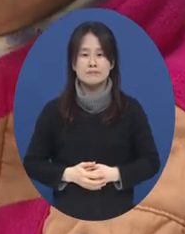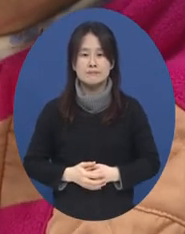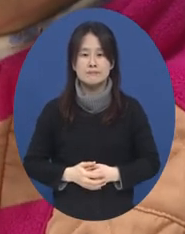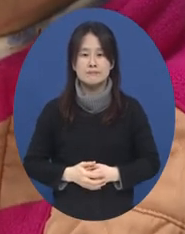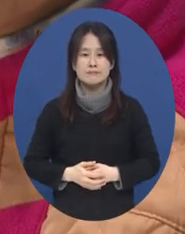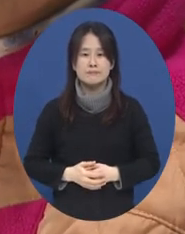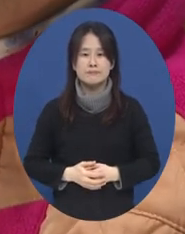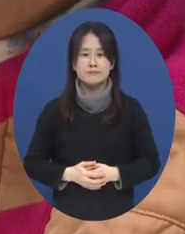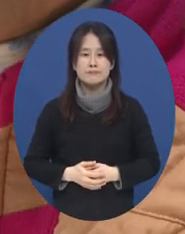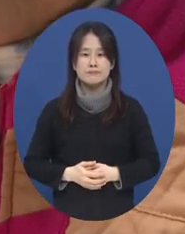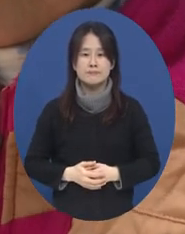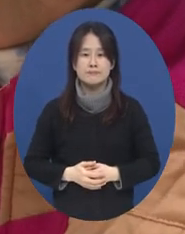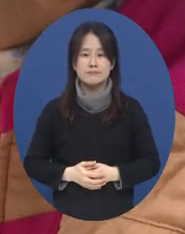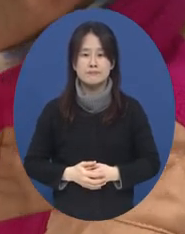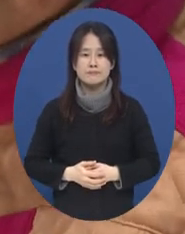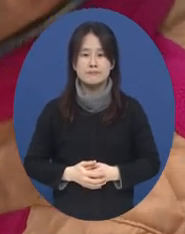합니다